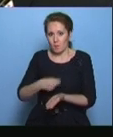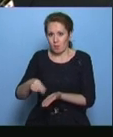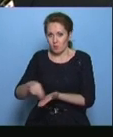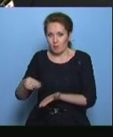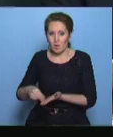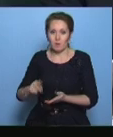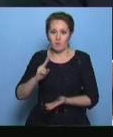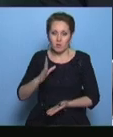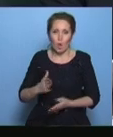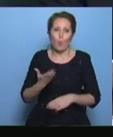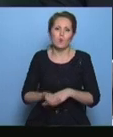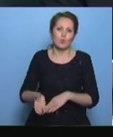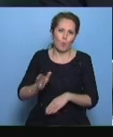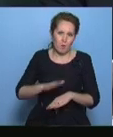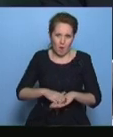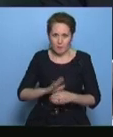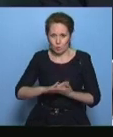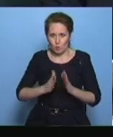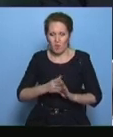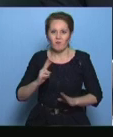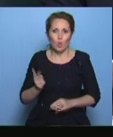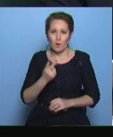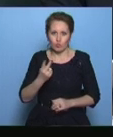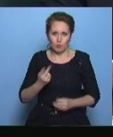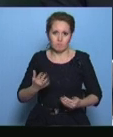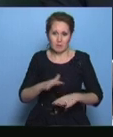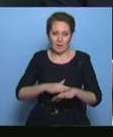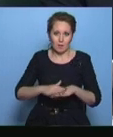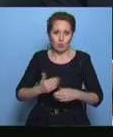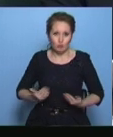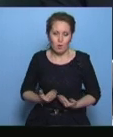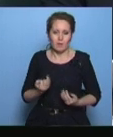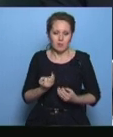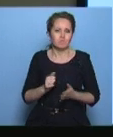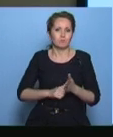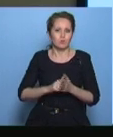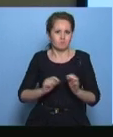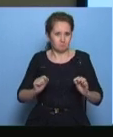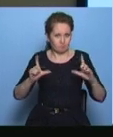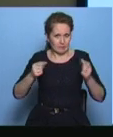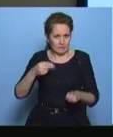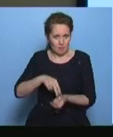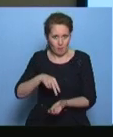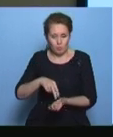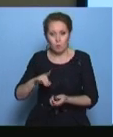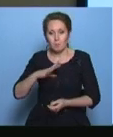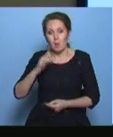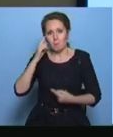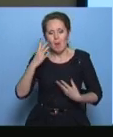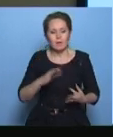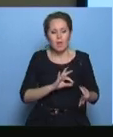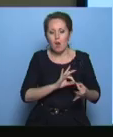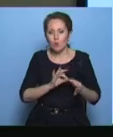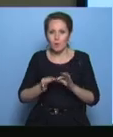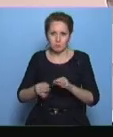вторичном рынке жилья и сказывается на ценах. Через месяц комиссия соберется снова, чтобы иметь понятный алгоритм решения